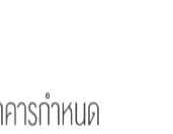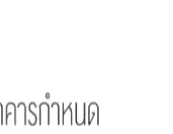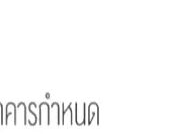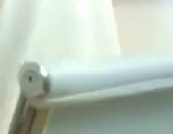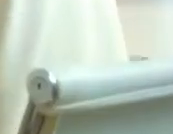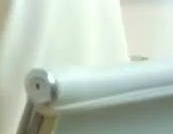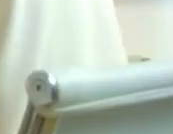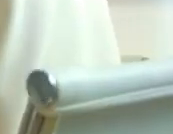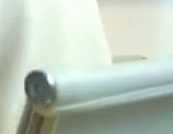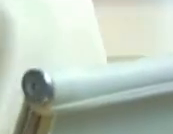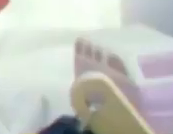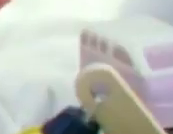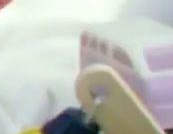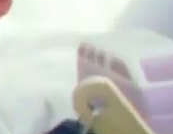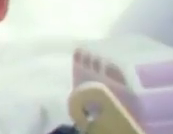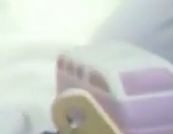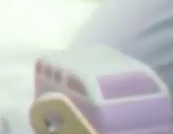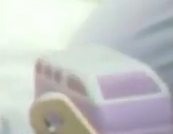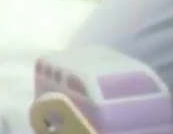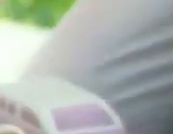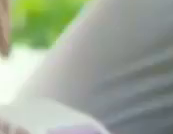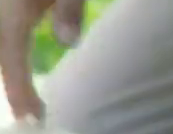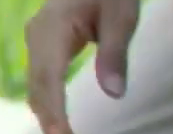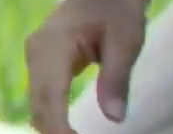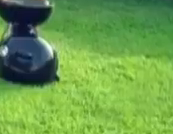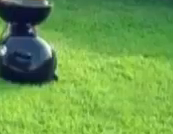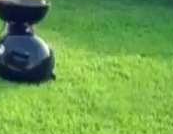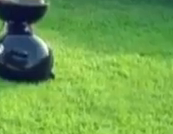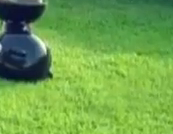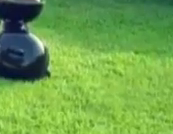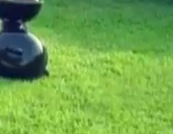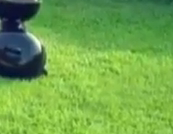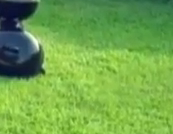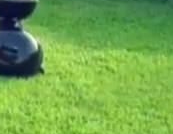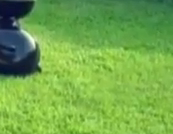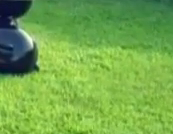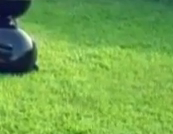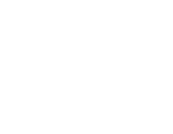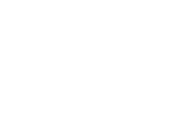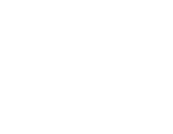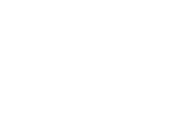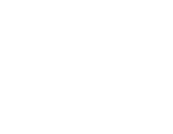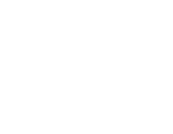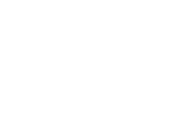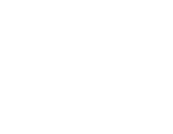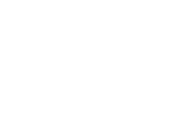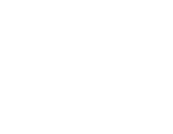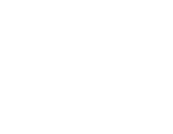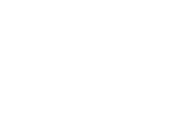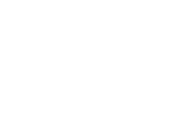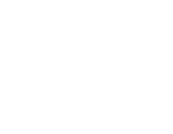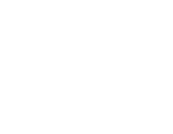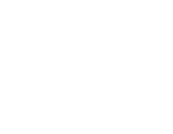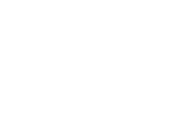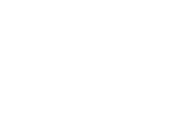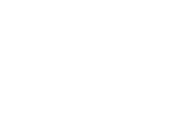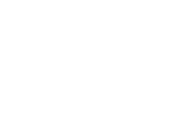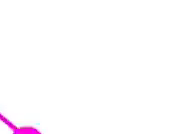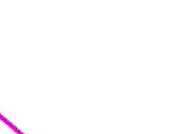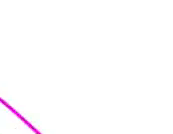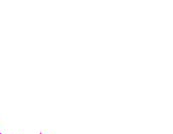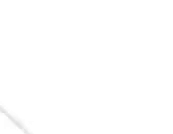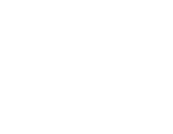กเงินเพราะบ้านคือเพื่อนที่พร้อมช่วยคุณ ธนาคารออมสินธนาคารเพื่อสัง